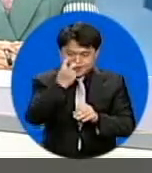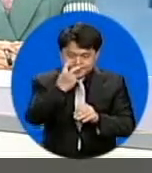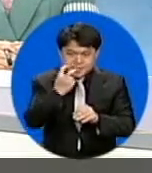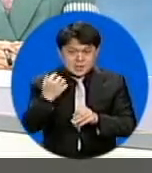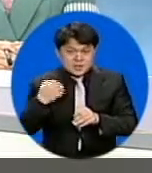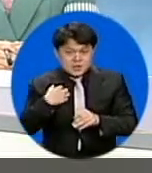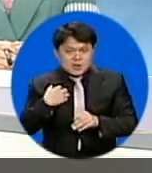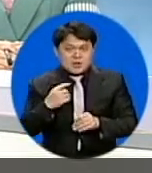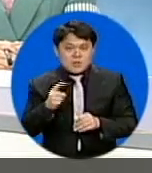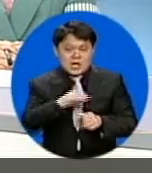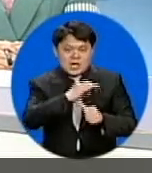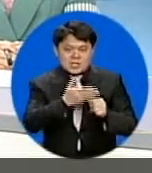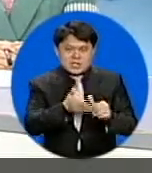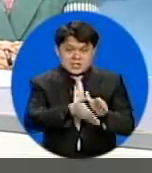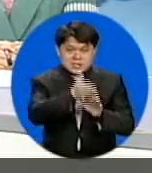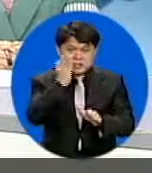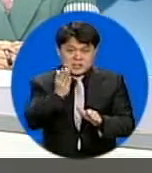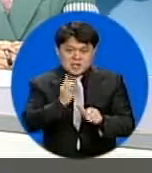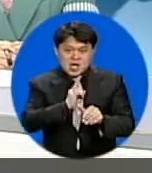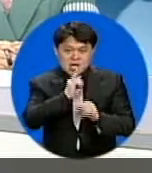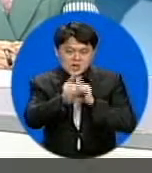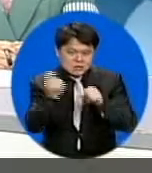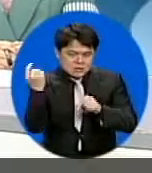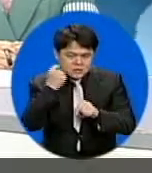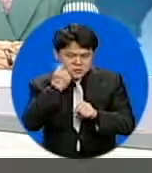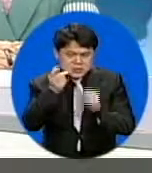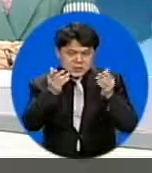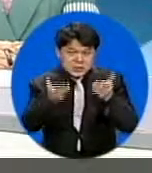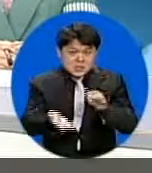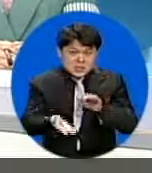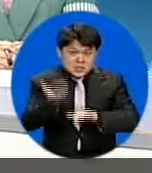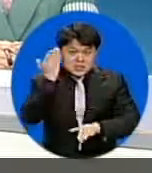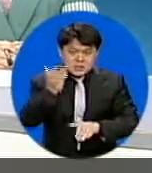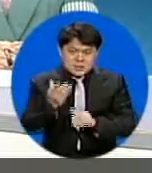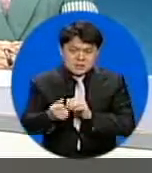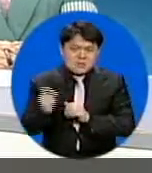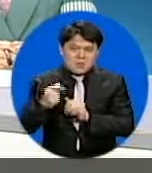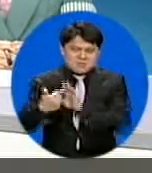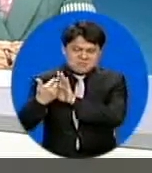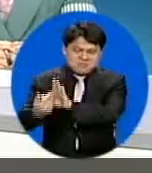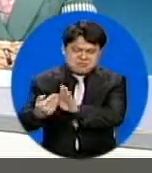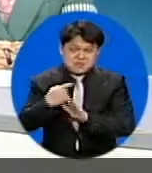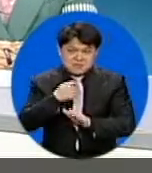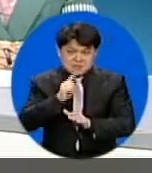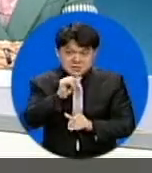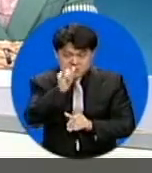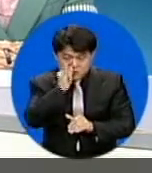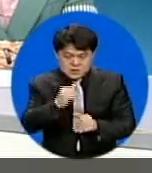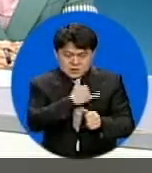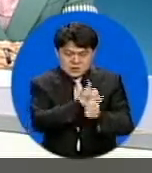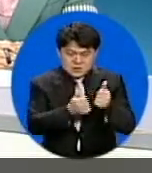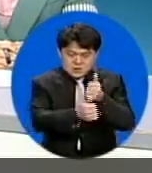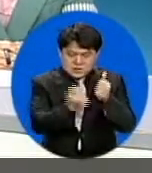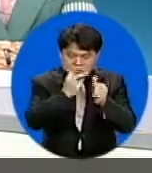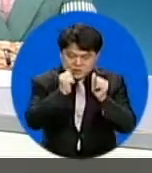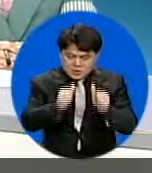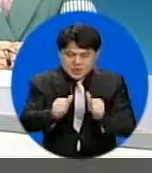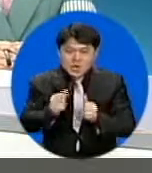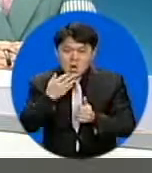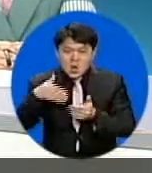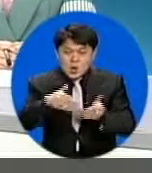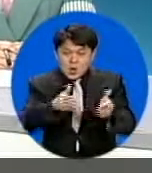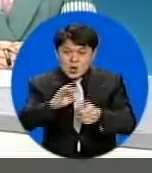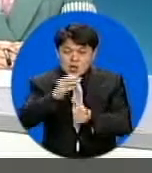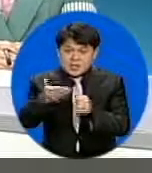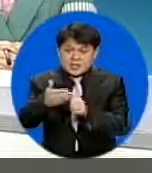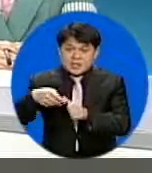관리감독기관인 안양시가 제보를 받고도 한 달 넘게 묵살했다는 주장이 제기되고 있습니다. 인권위와 검찰, 그리고 경기도는